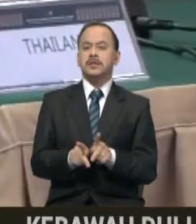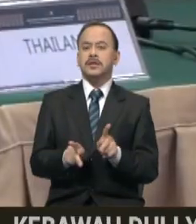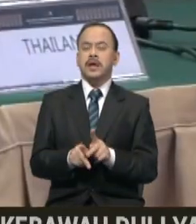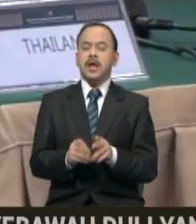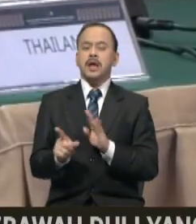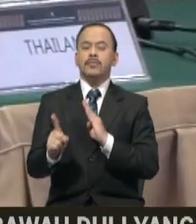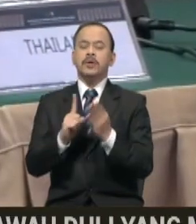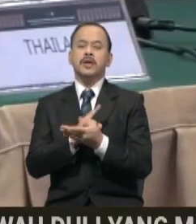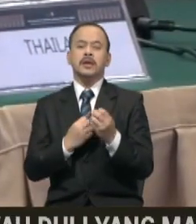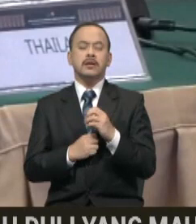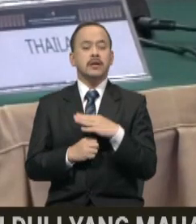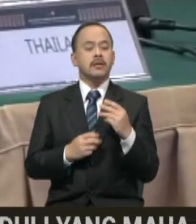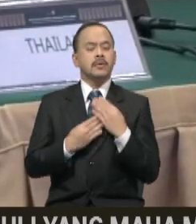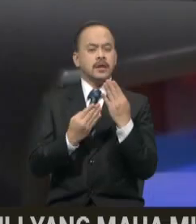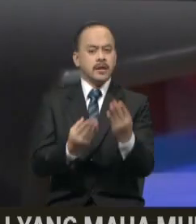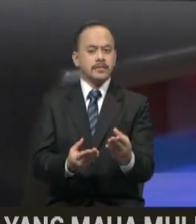penerangan.